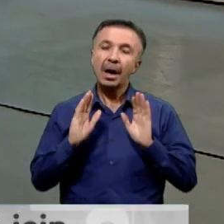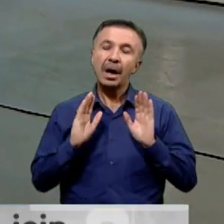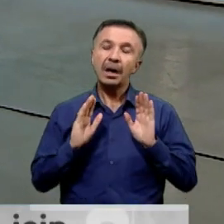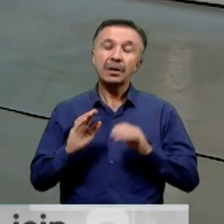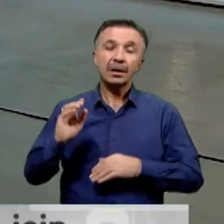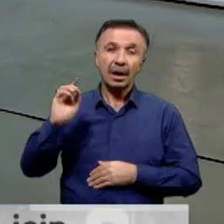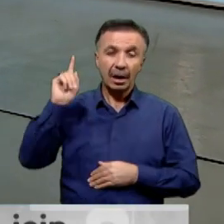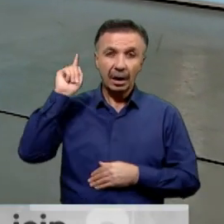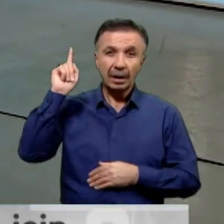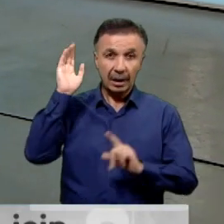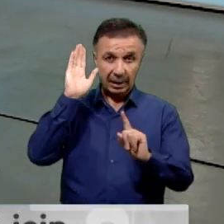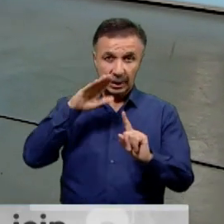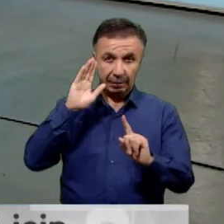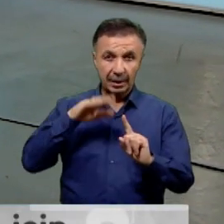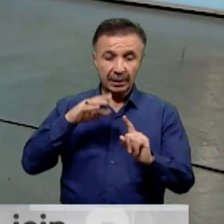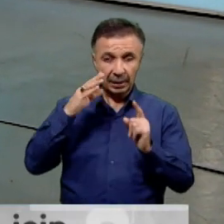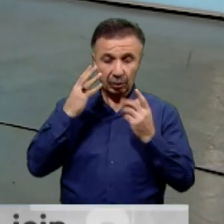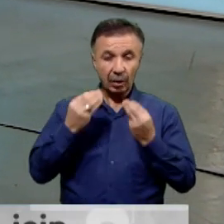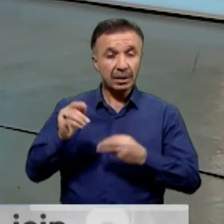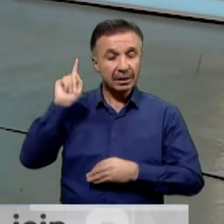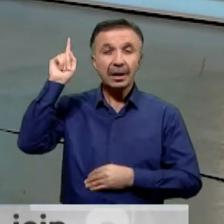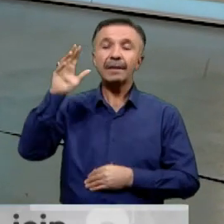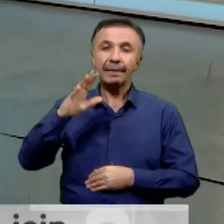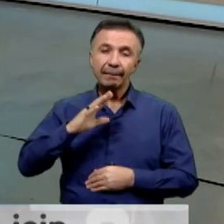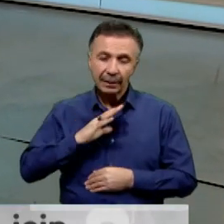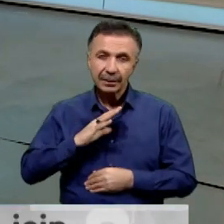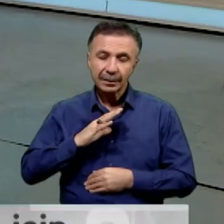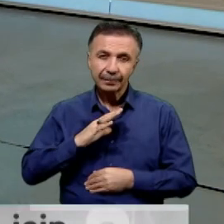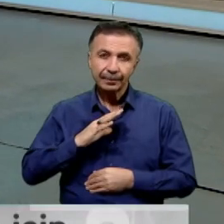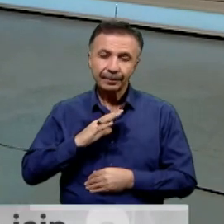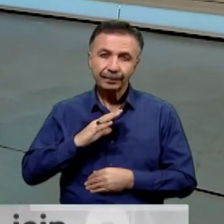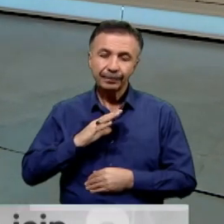olarak sen varsın diye başlayan